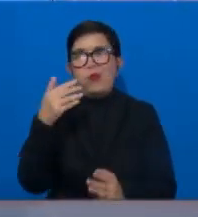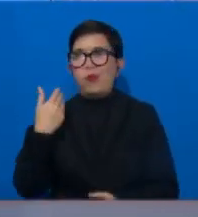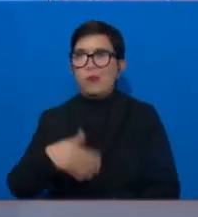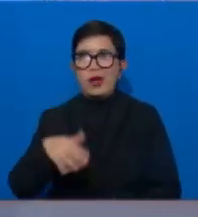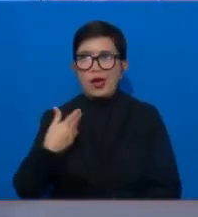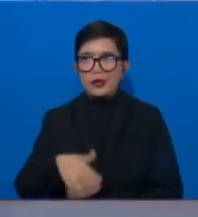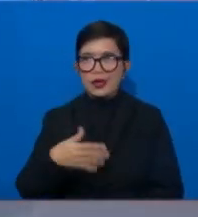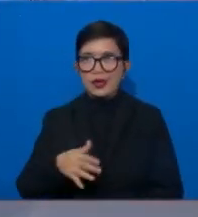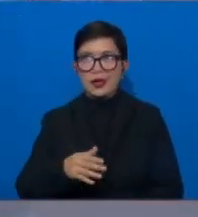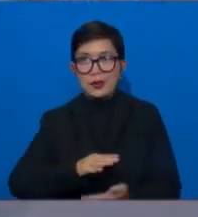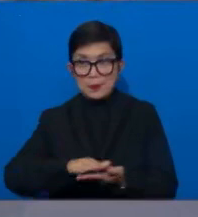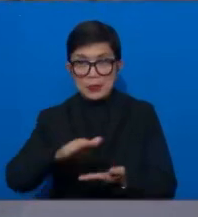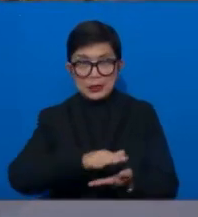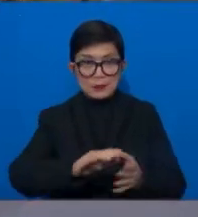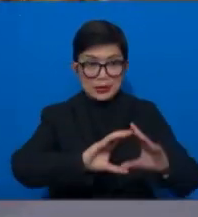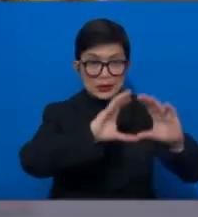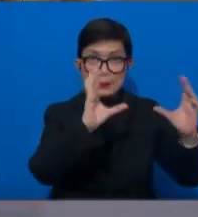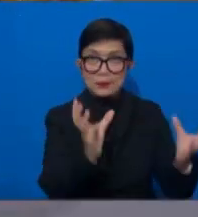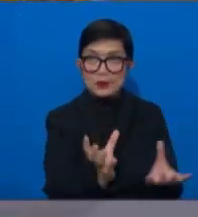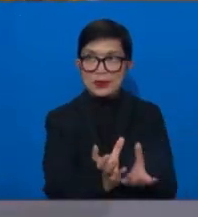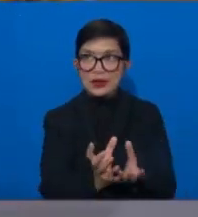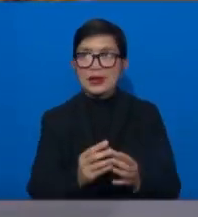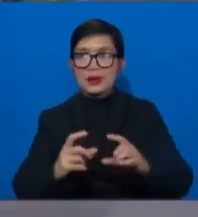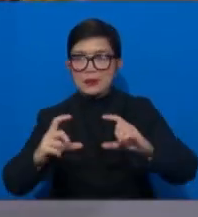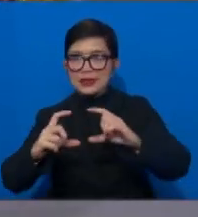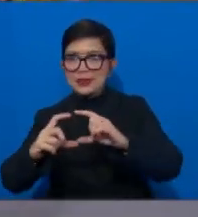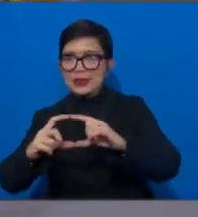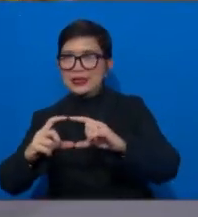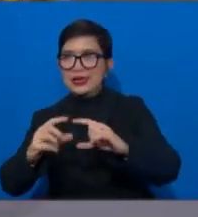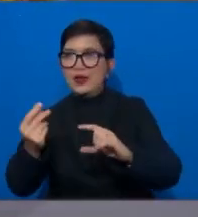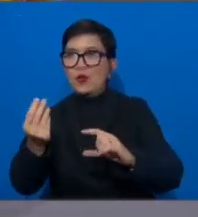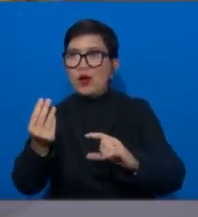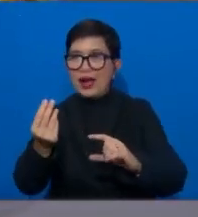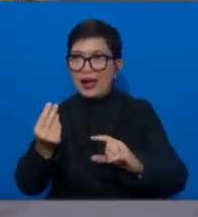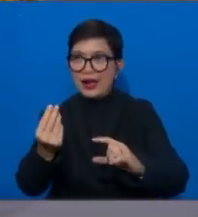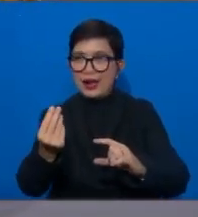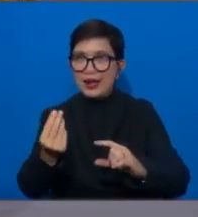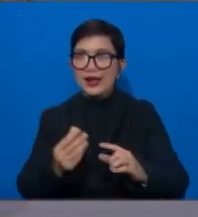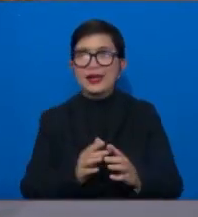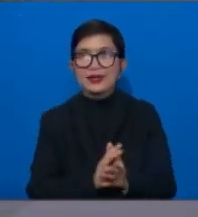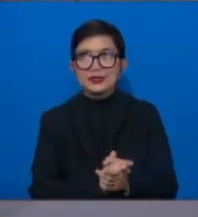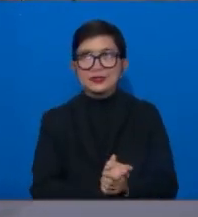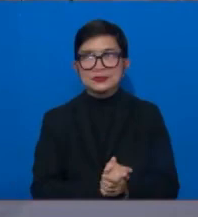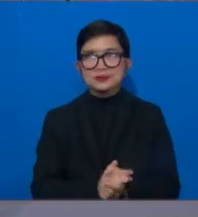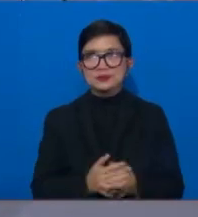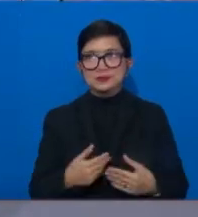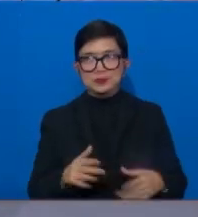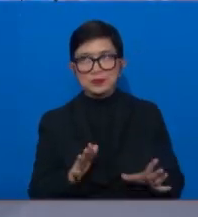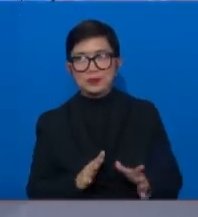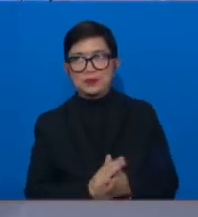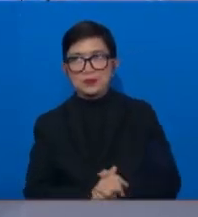Selain bagi-bagi parsel, lebaran juga identik dengan bagi-bagi angpau. Hal ini membuat munculnya para penjual angpau dadakan.